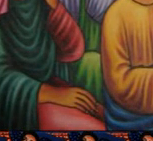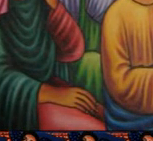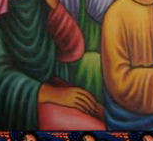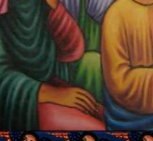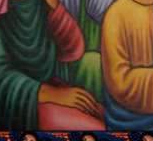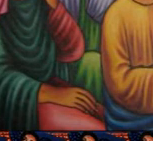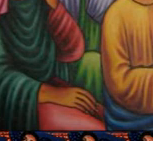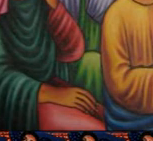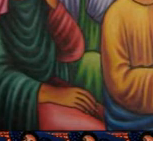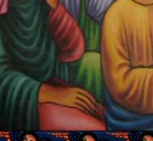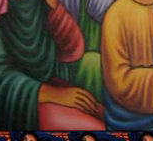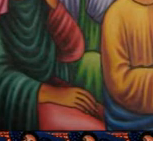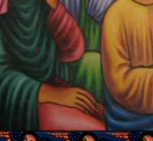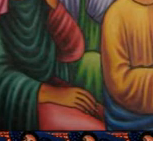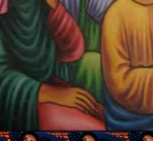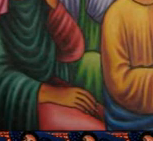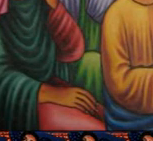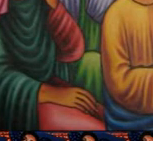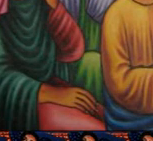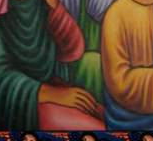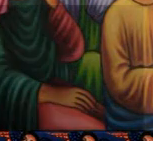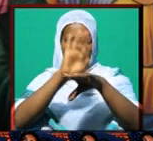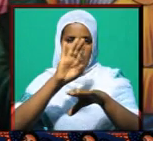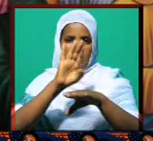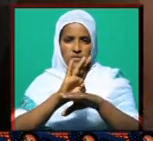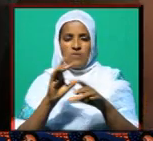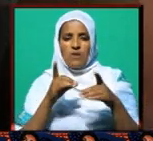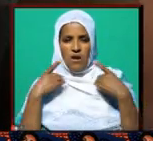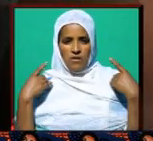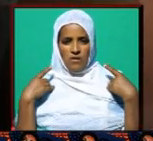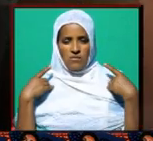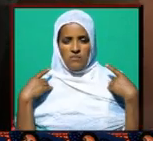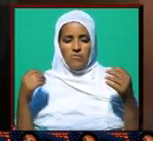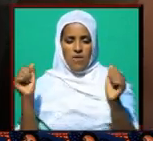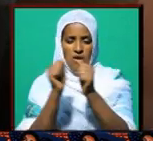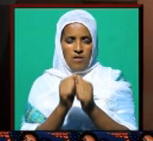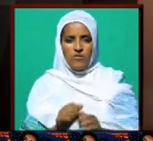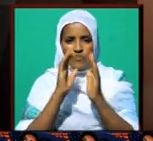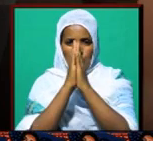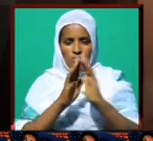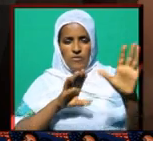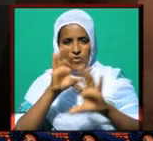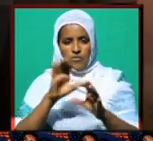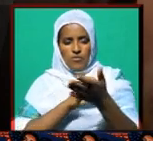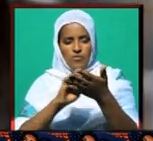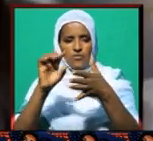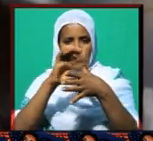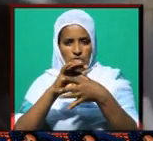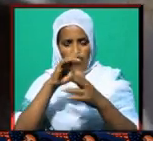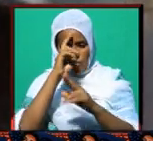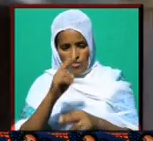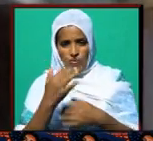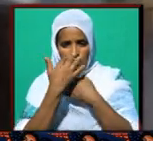ዚያበበረሃን በመንከራተቱን ውሃ የለ። ህንጻ ቤተ ክርስቲያን ካህናትና ምእመናን በጋራ